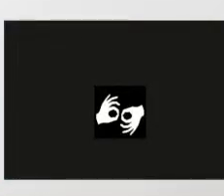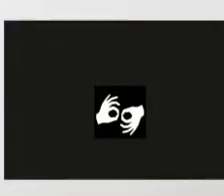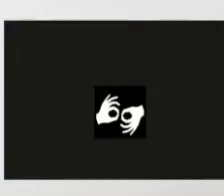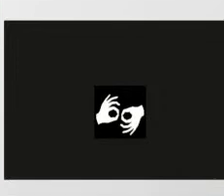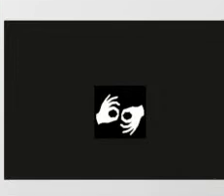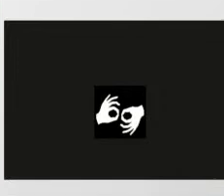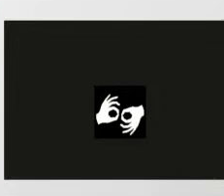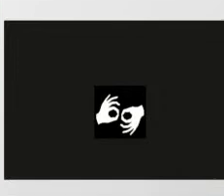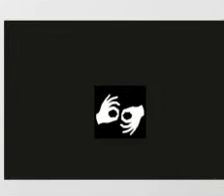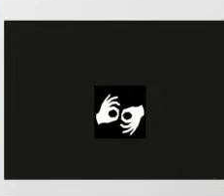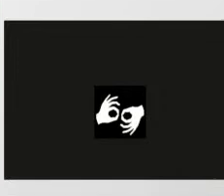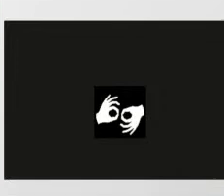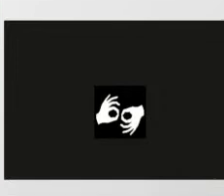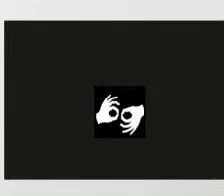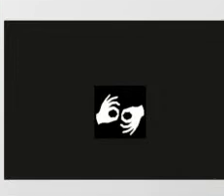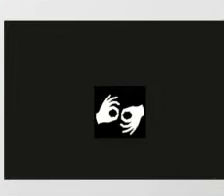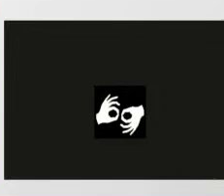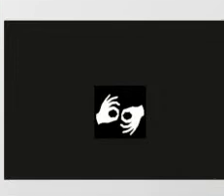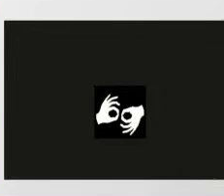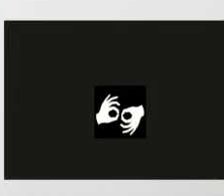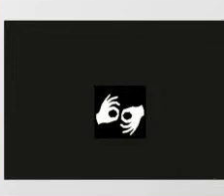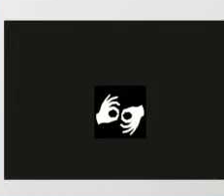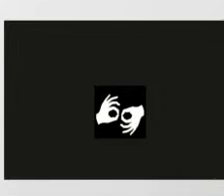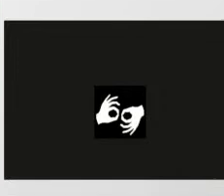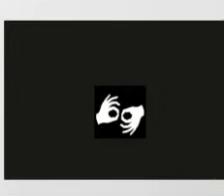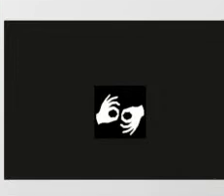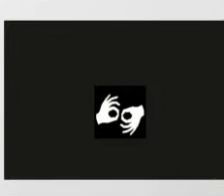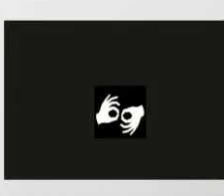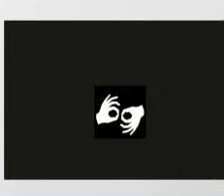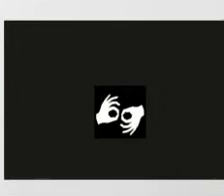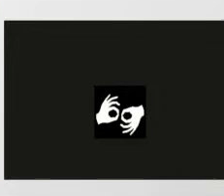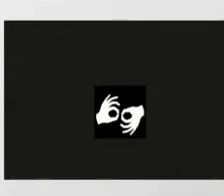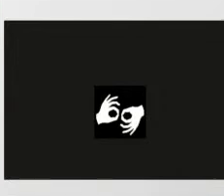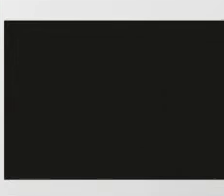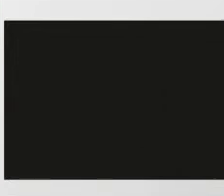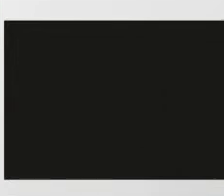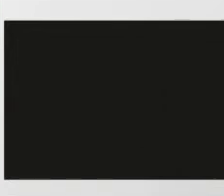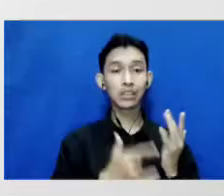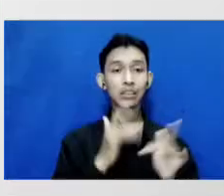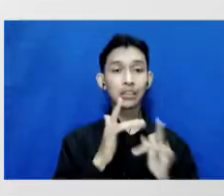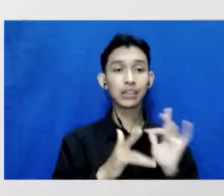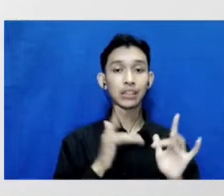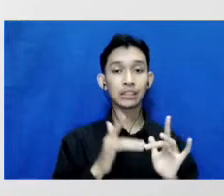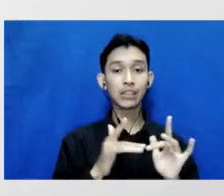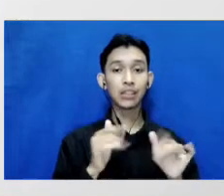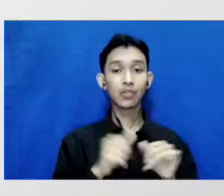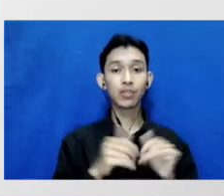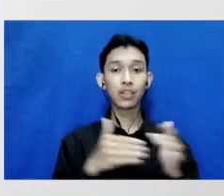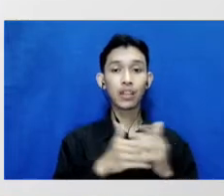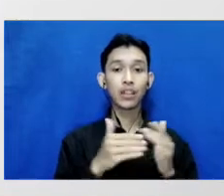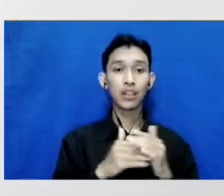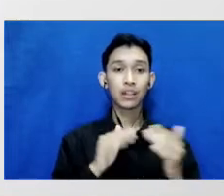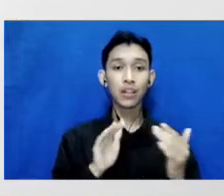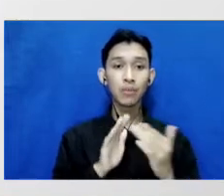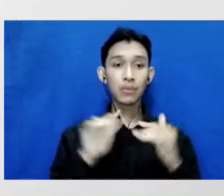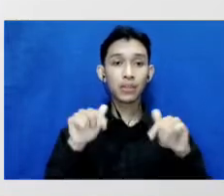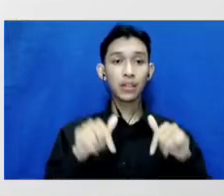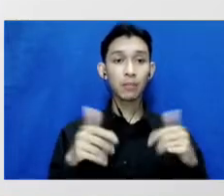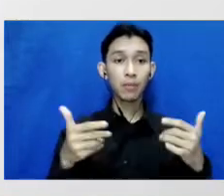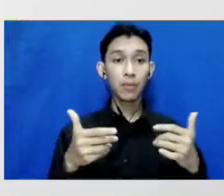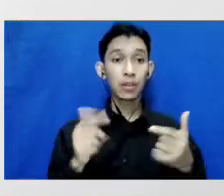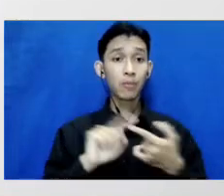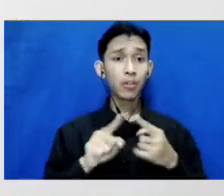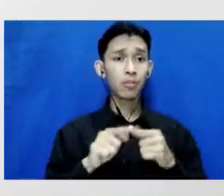tadi dijelaskan pemanfaatan teknologi digital Indonesia untuk mendukung pelayanan publik dan tantangan yang dihadapi saat ini. Teman-teman